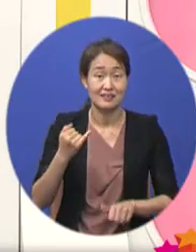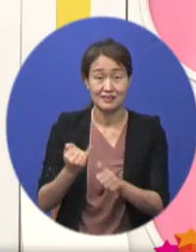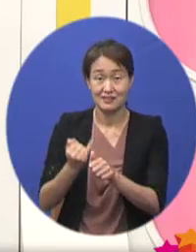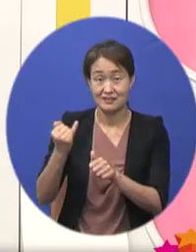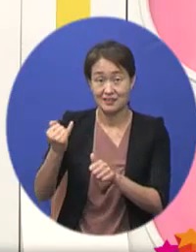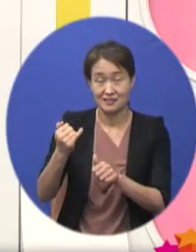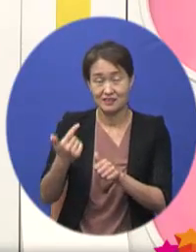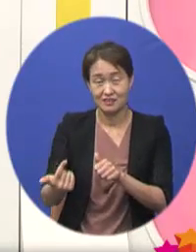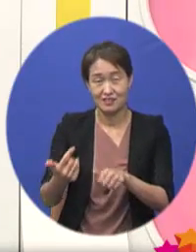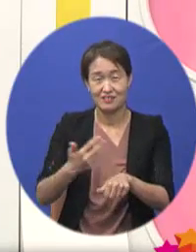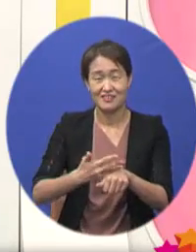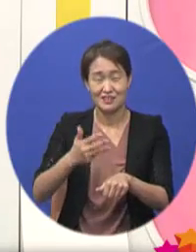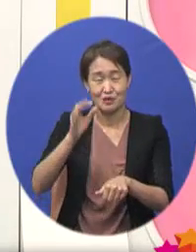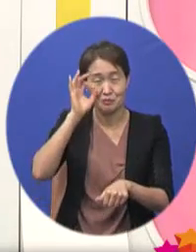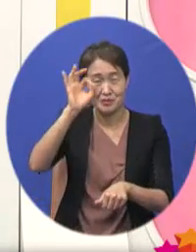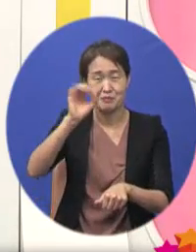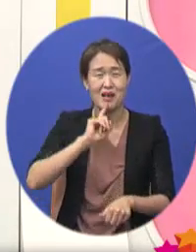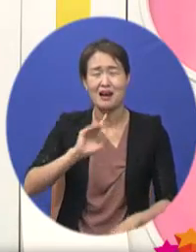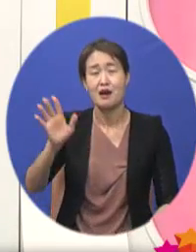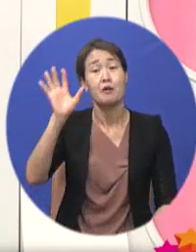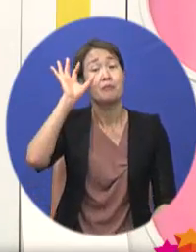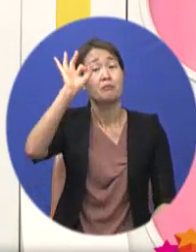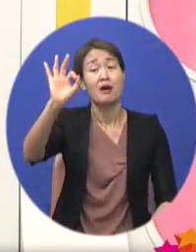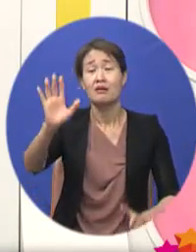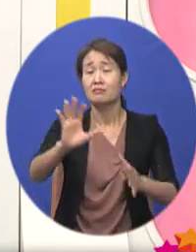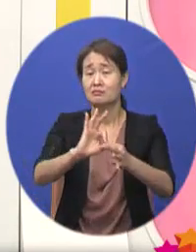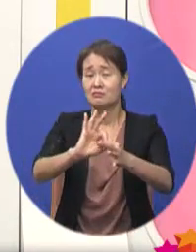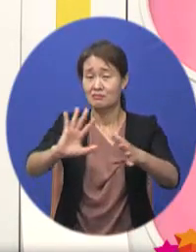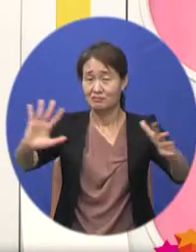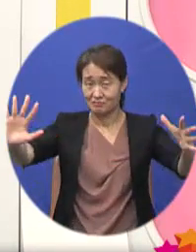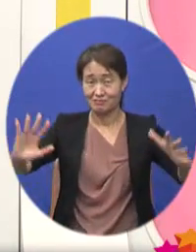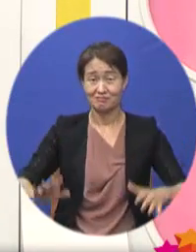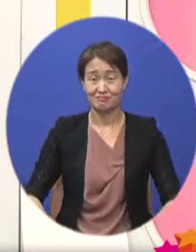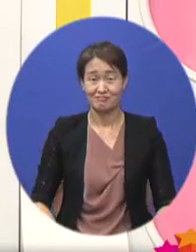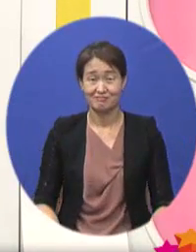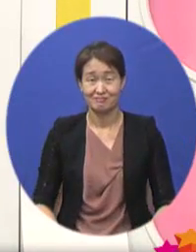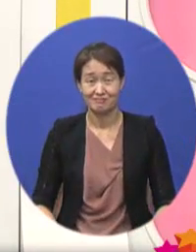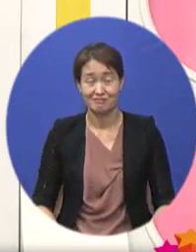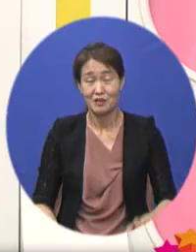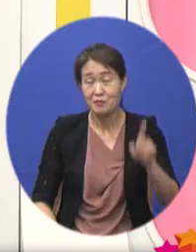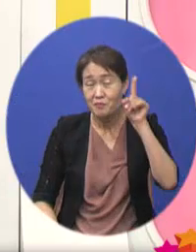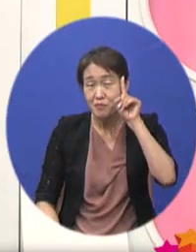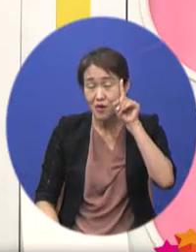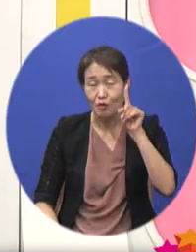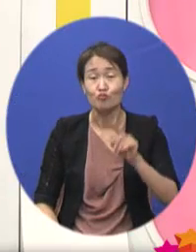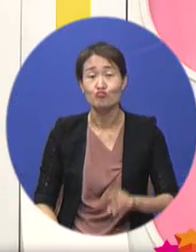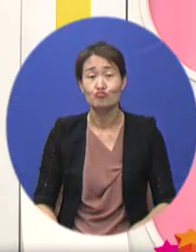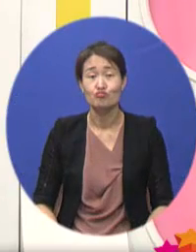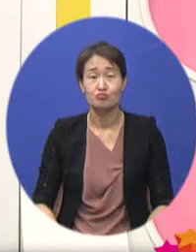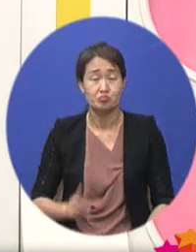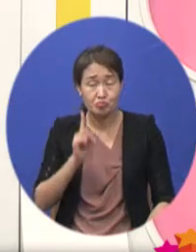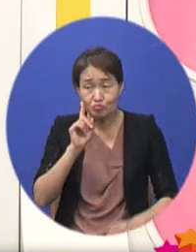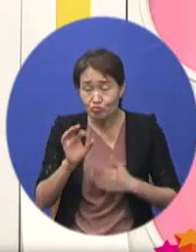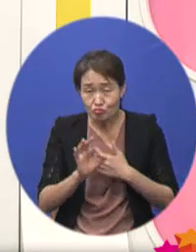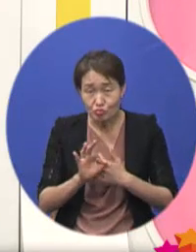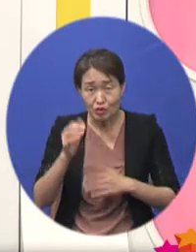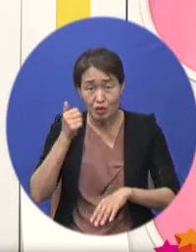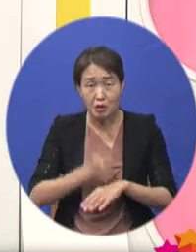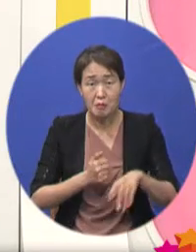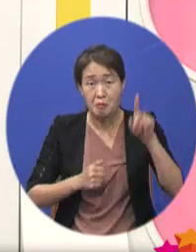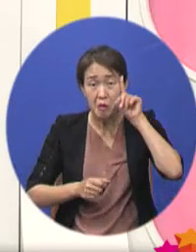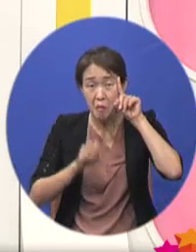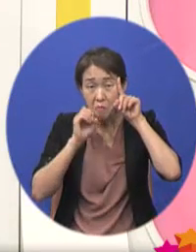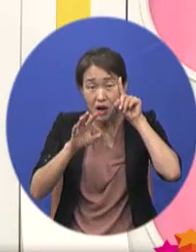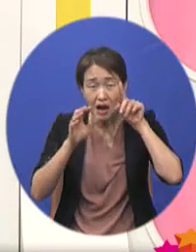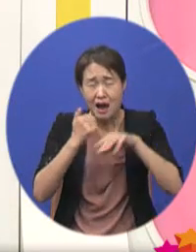저 저녁에 재방송 때 보라고 하세요. 아, 봐도 상관없어요. 그러니까 100점, 예. 100점 이제 아, 채우라고. 아니, 100점 해 가지고 만왕에 예. 100점이라